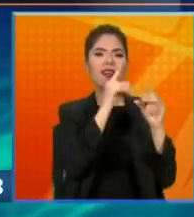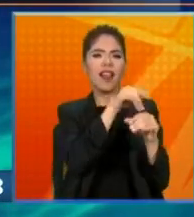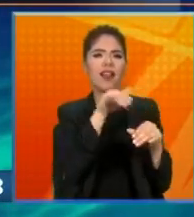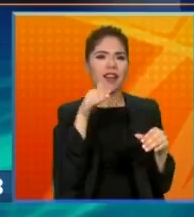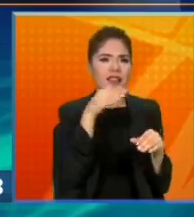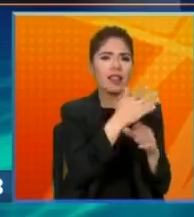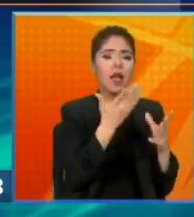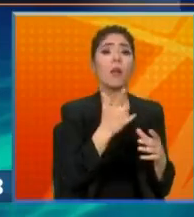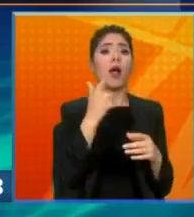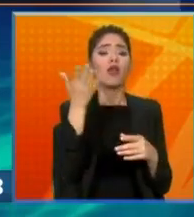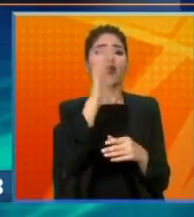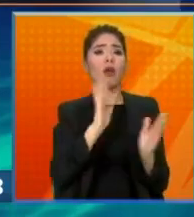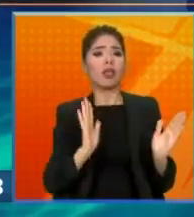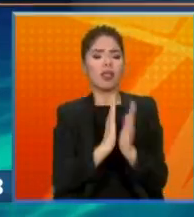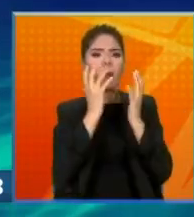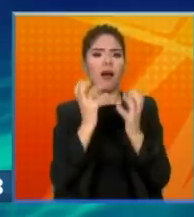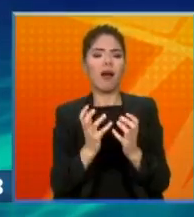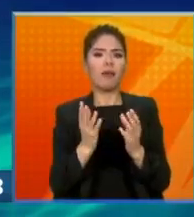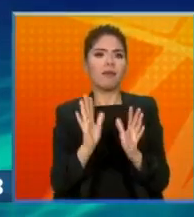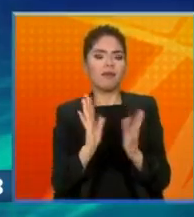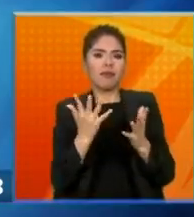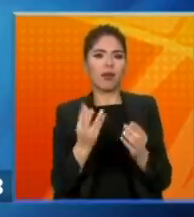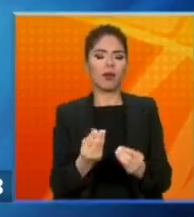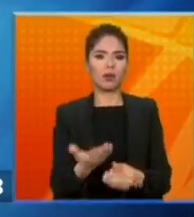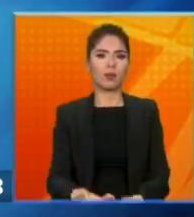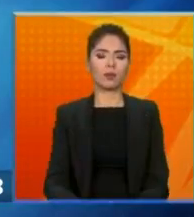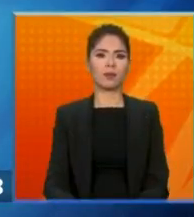ama hiç beklemediği bir tepkiyle karşılaştı.